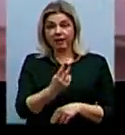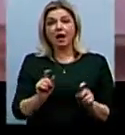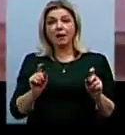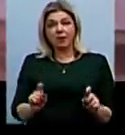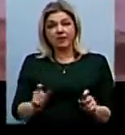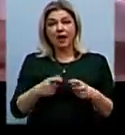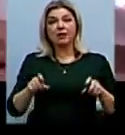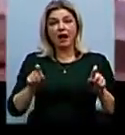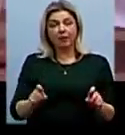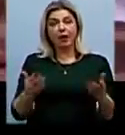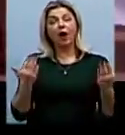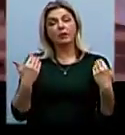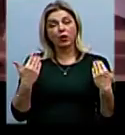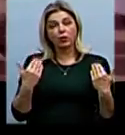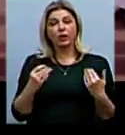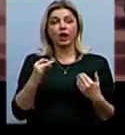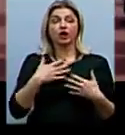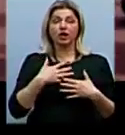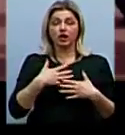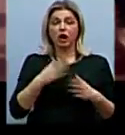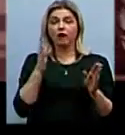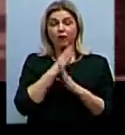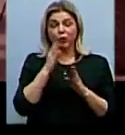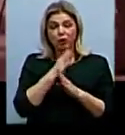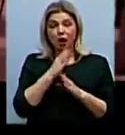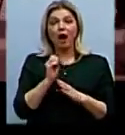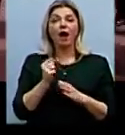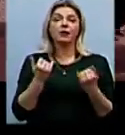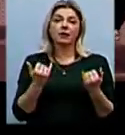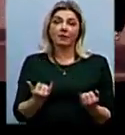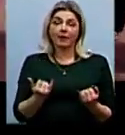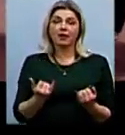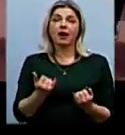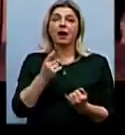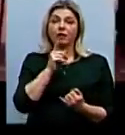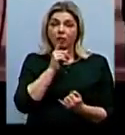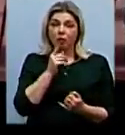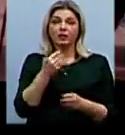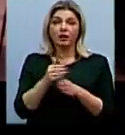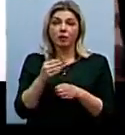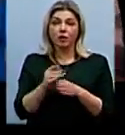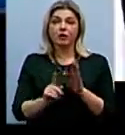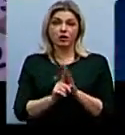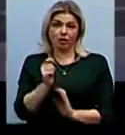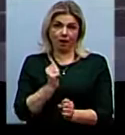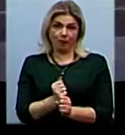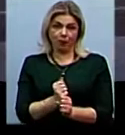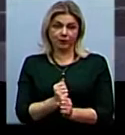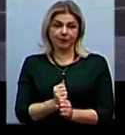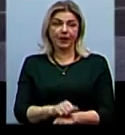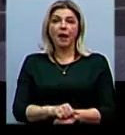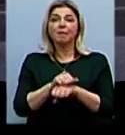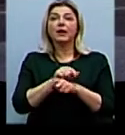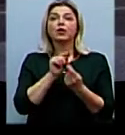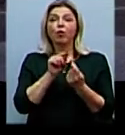на лавочці, віддихнули, подихали свіжим повітрям, а тепер потихонечку починаємо працювати.